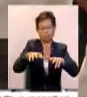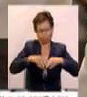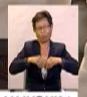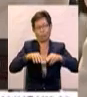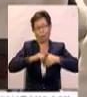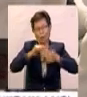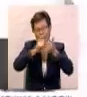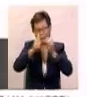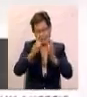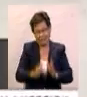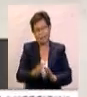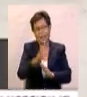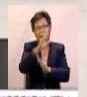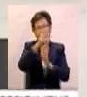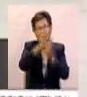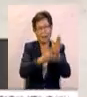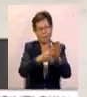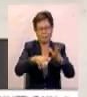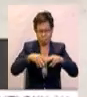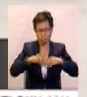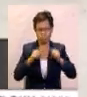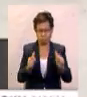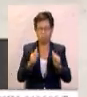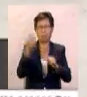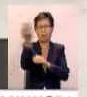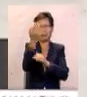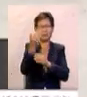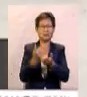atlet Paralimpik negara. Jasa sebenarnya yang